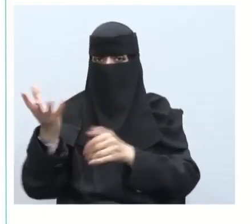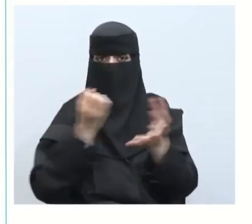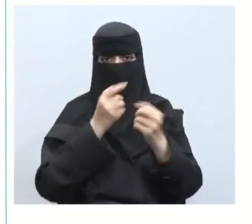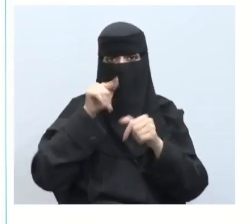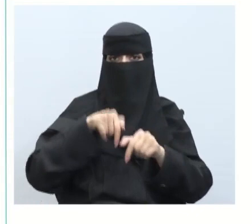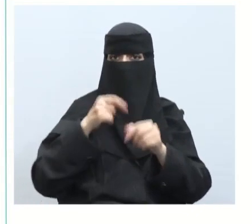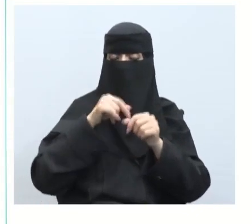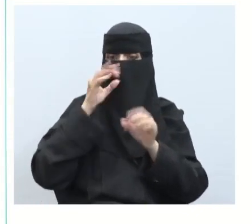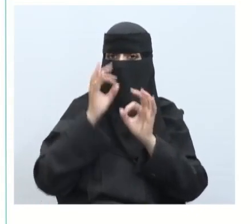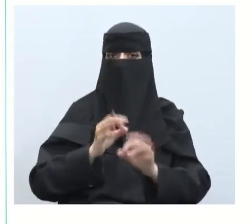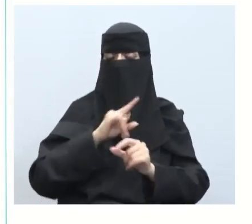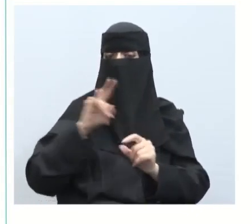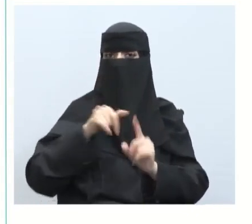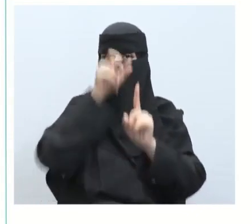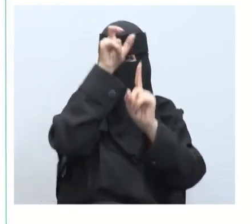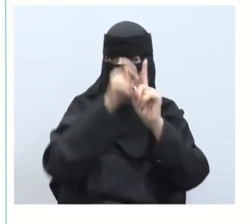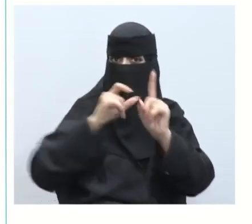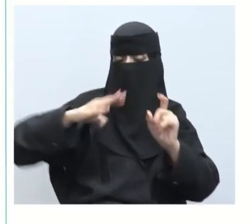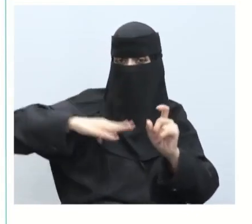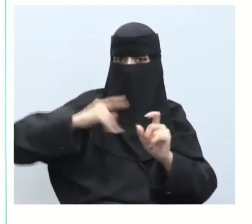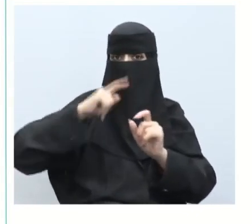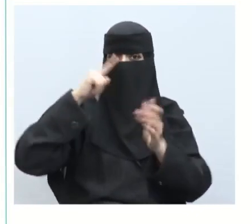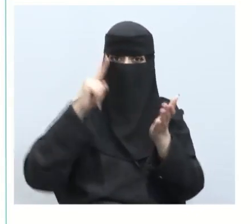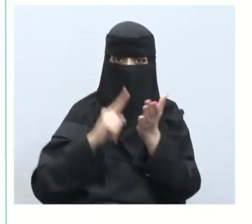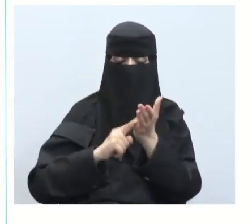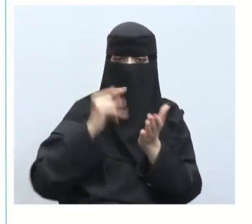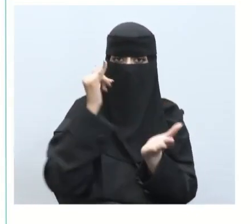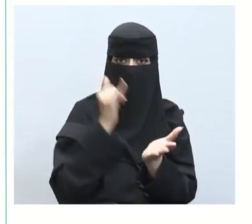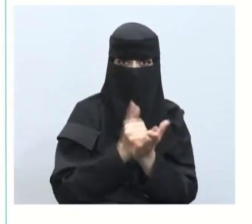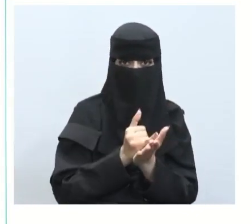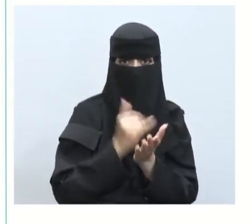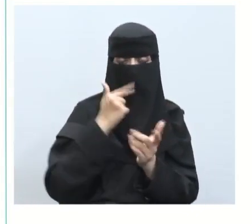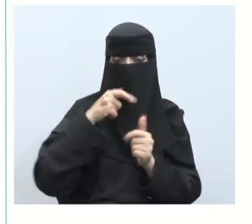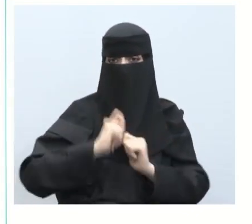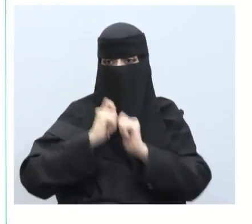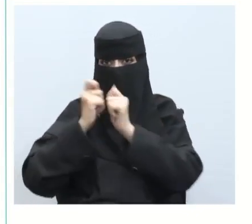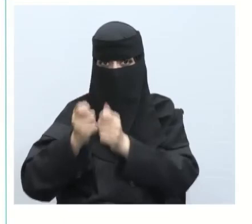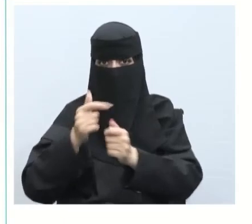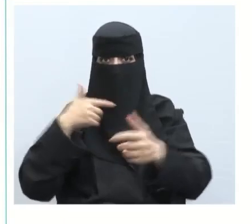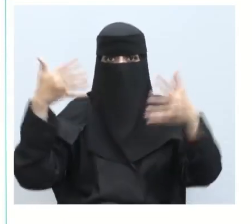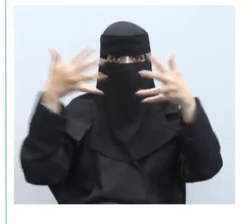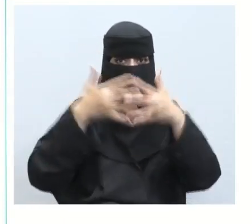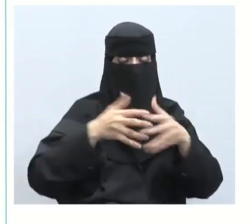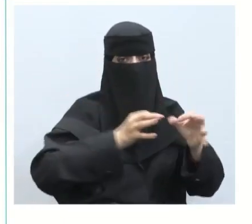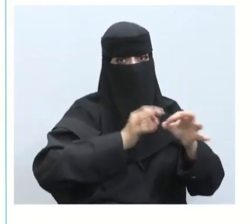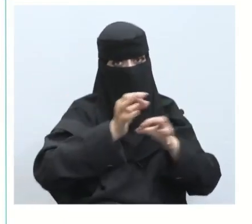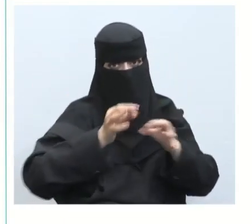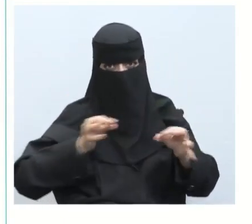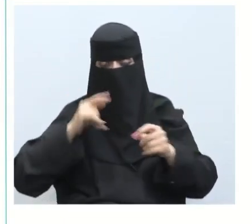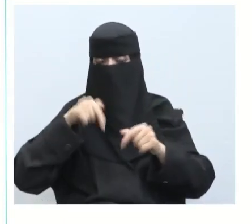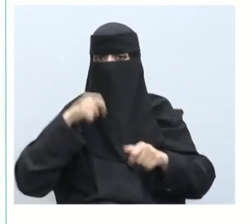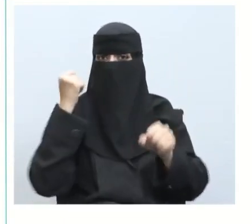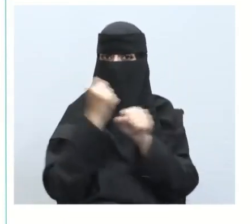ولا يتوقف المدير عن توفير هذه الموارد بل عن المشاركه في نشاطات التخطيط لابد ان يخطط ايضا